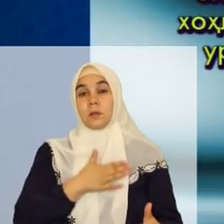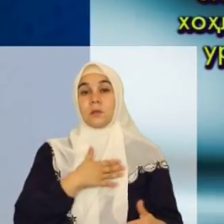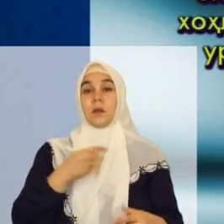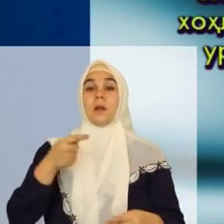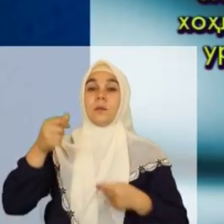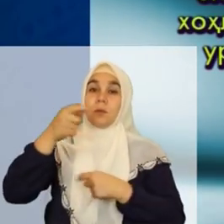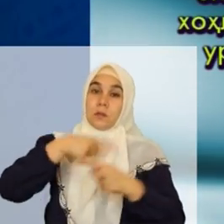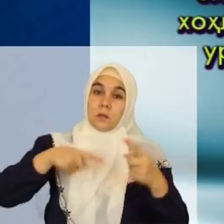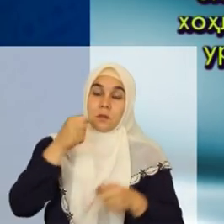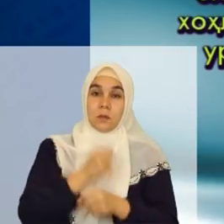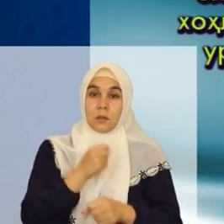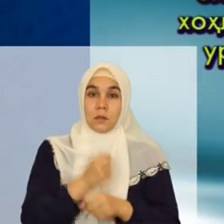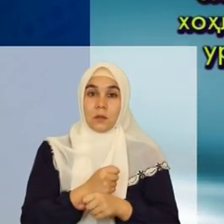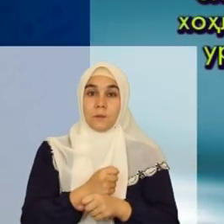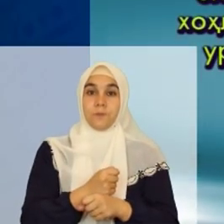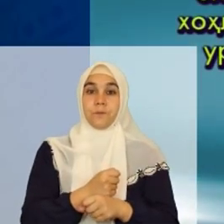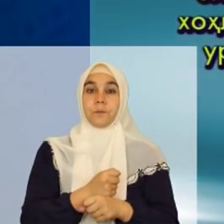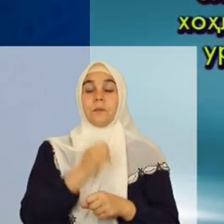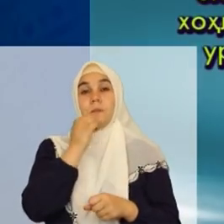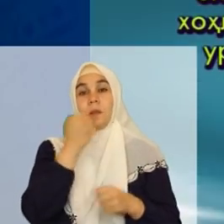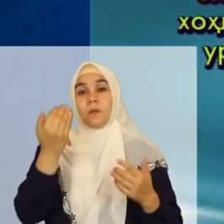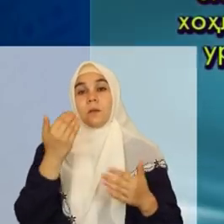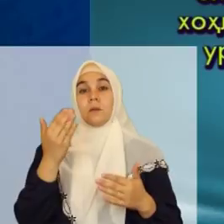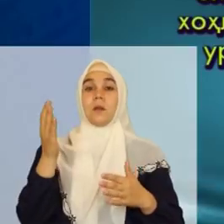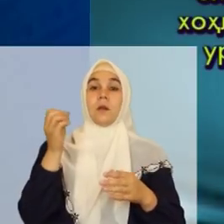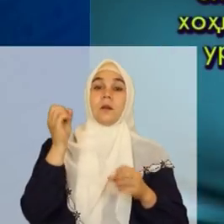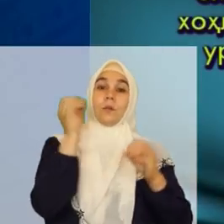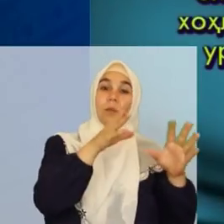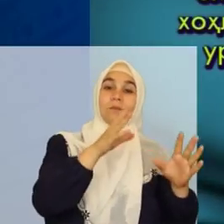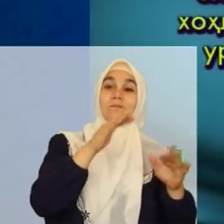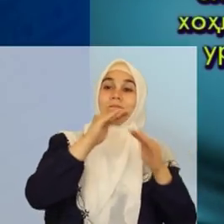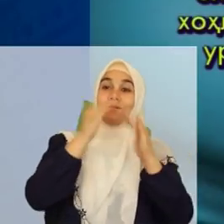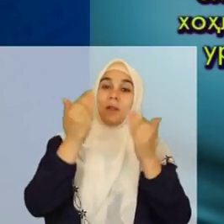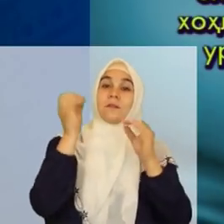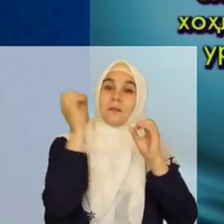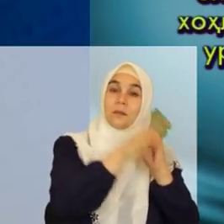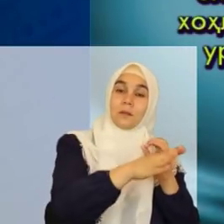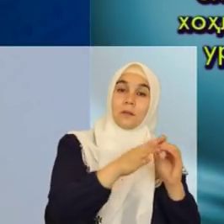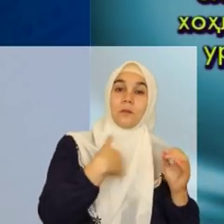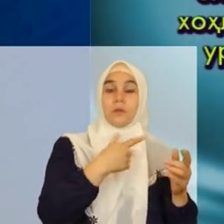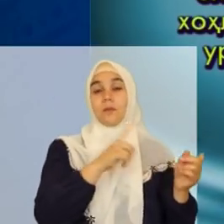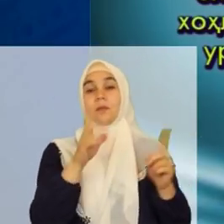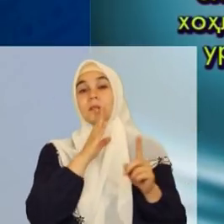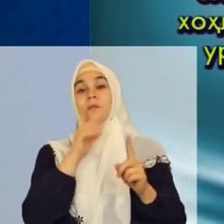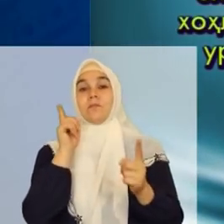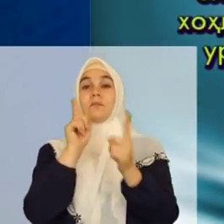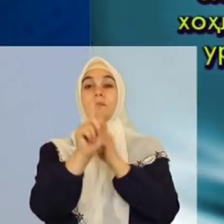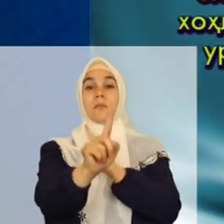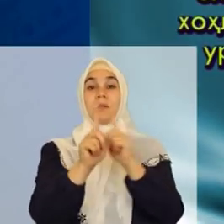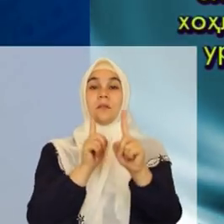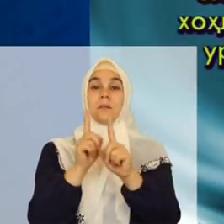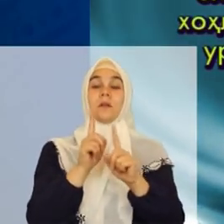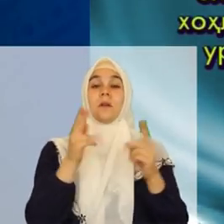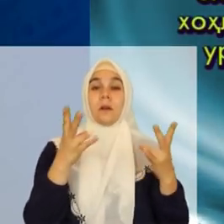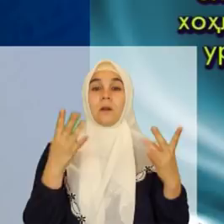savdo sohasida ishlayman. Molni ombordan olib chiqishda xohlasam, xohlamasam nomahramlarga